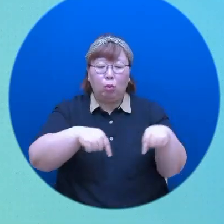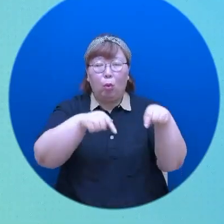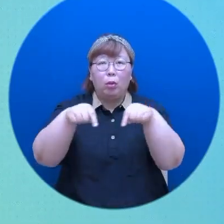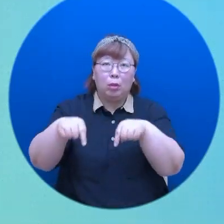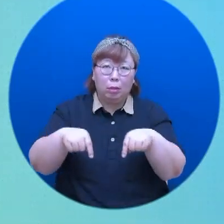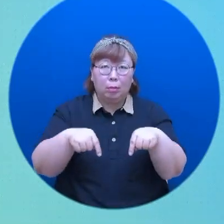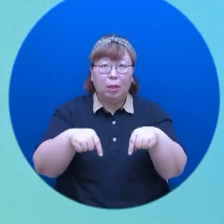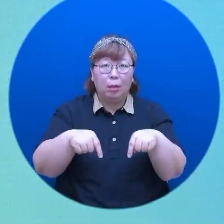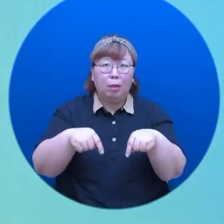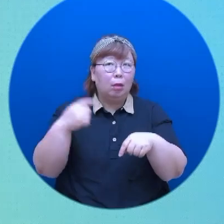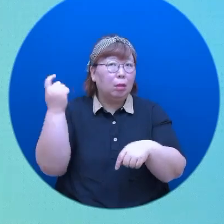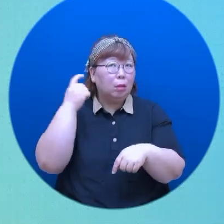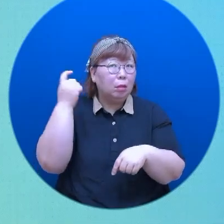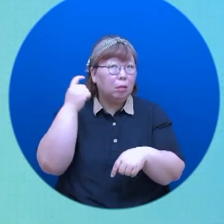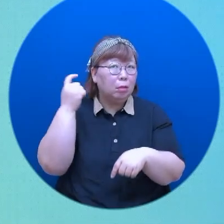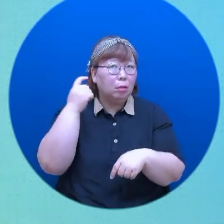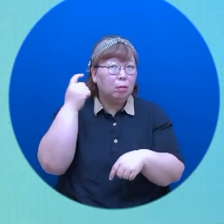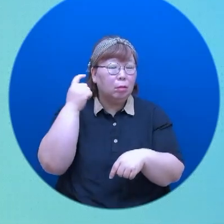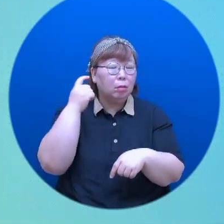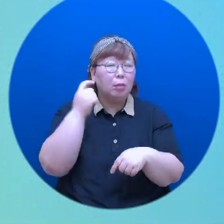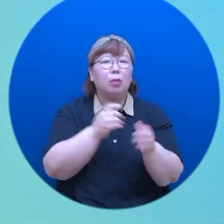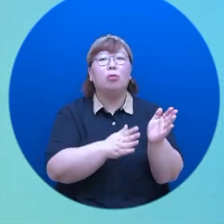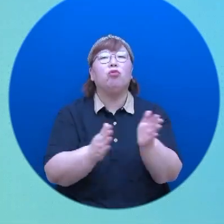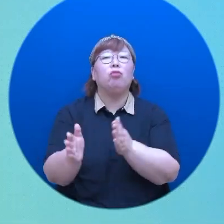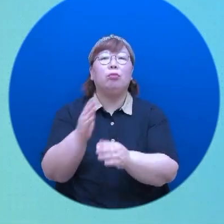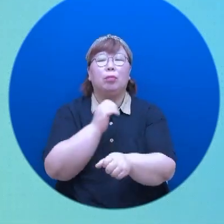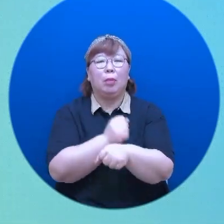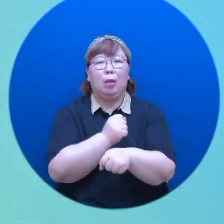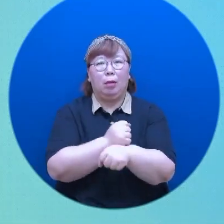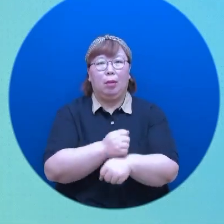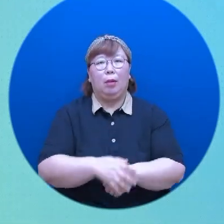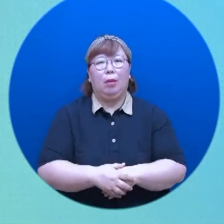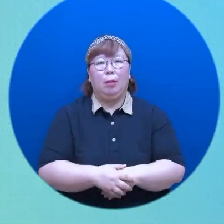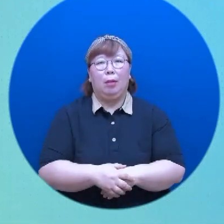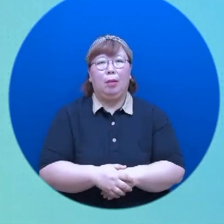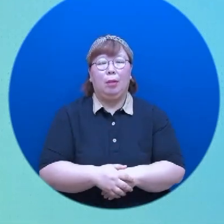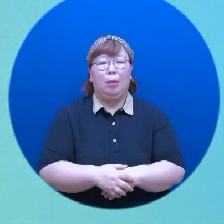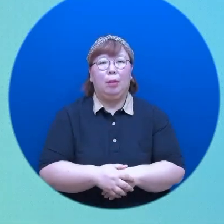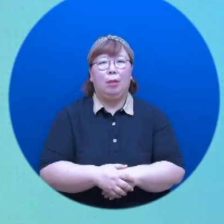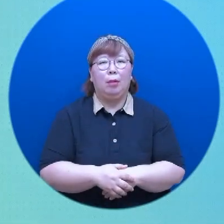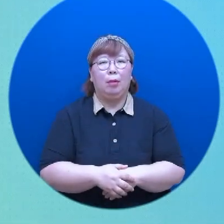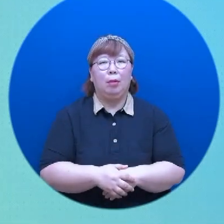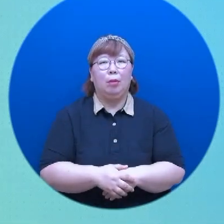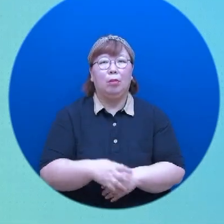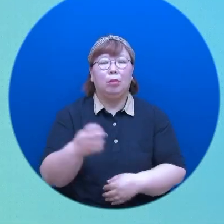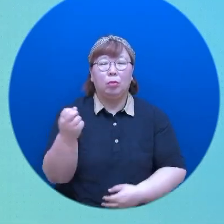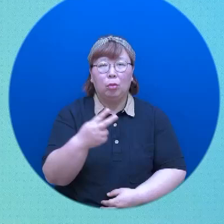준비를 합니다. 그래서 녹음을 들어보고 또 예전에